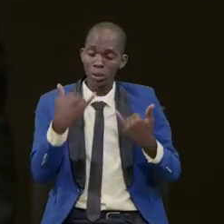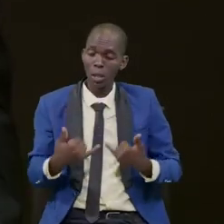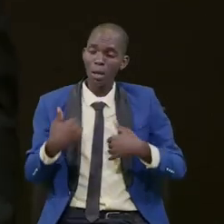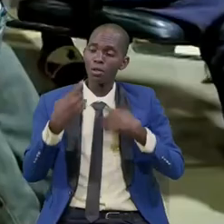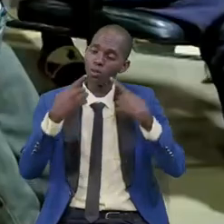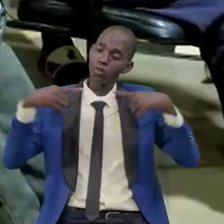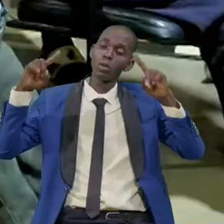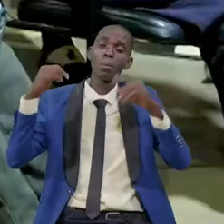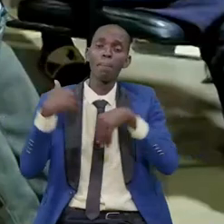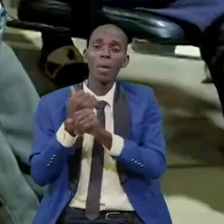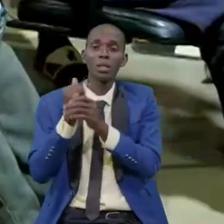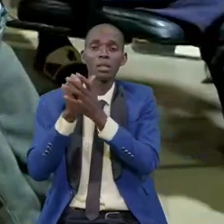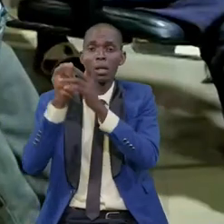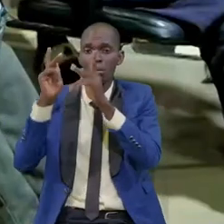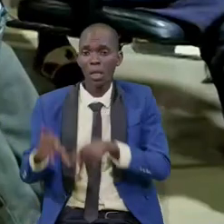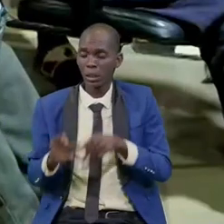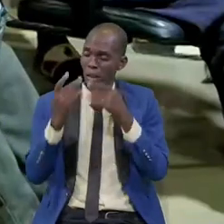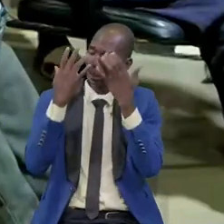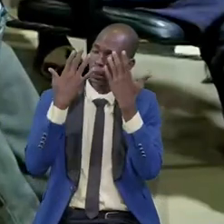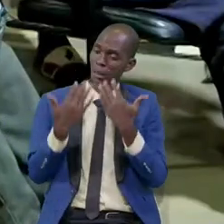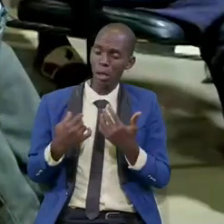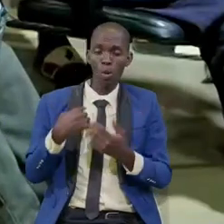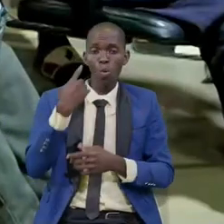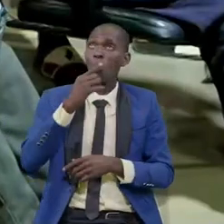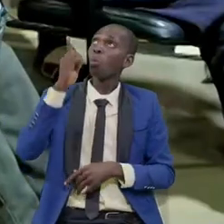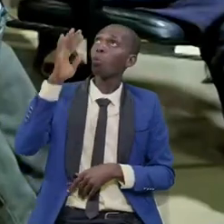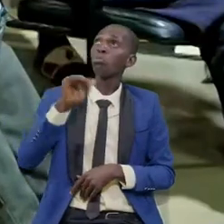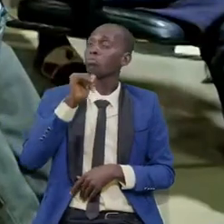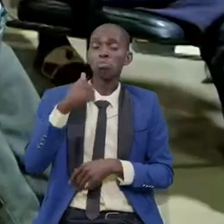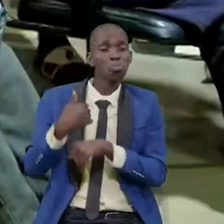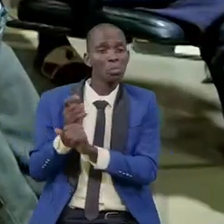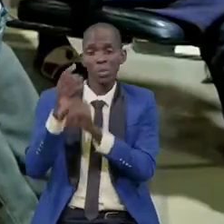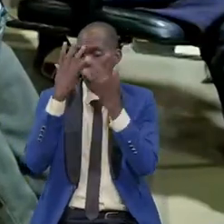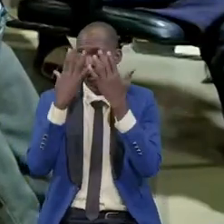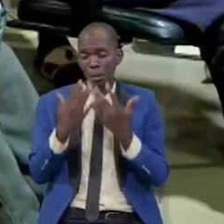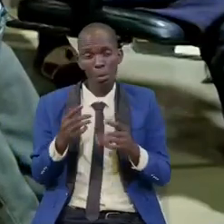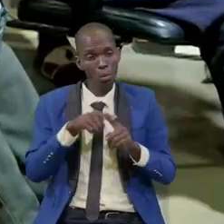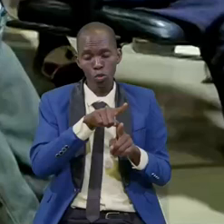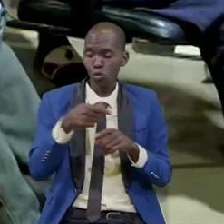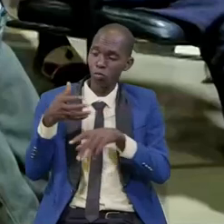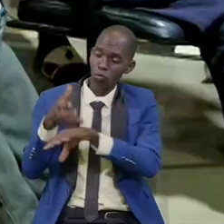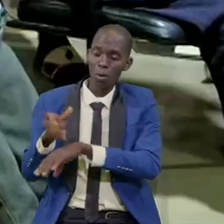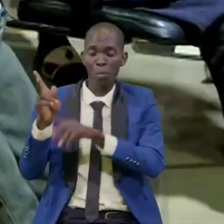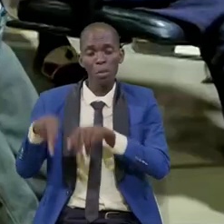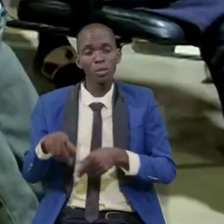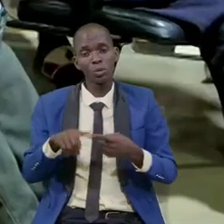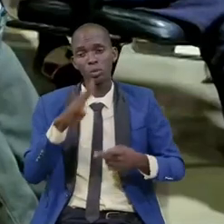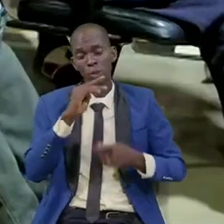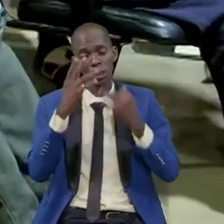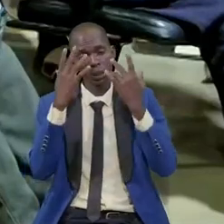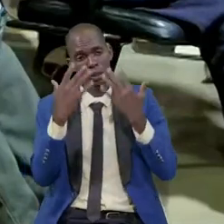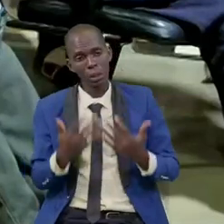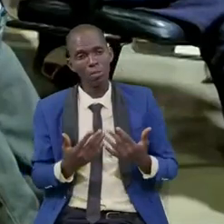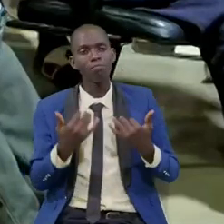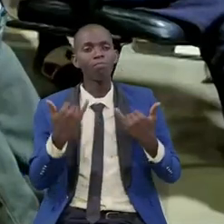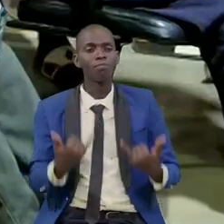que parce que vous affligez le cœur du juste par des mensonges, quand moi-même je ne l'ai point attristé,